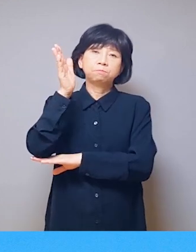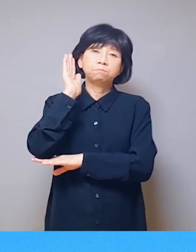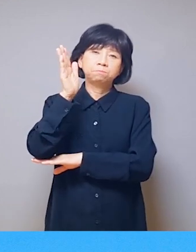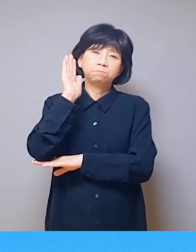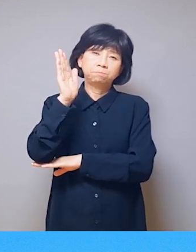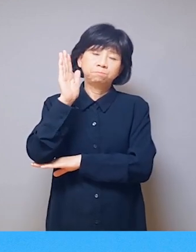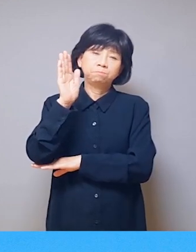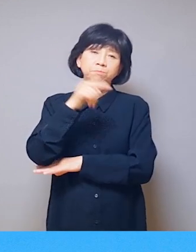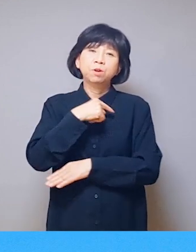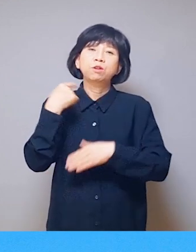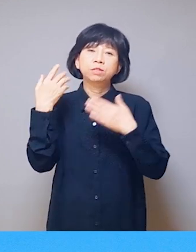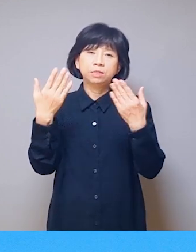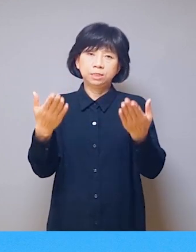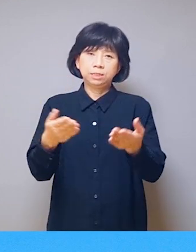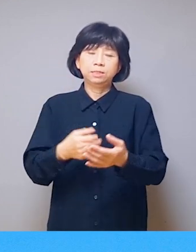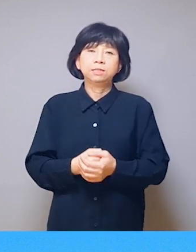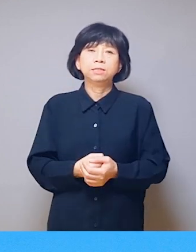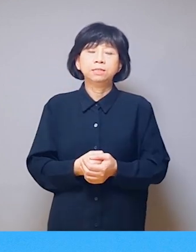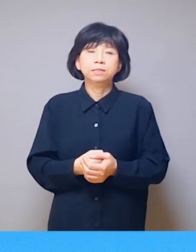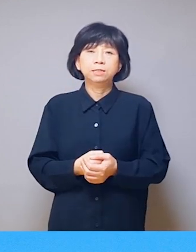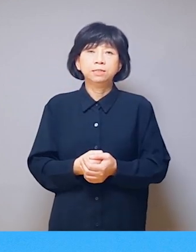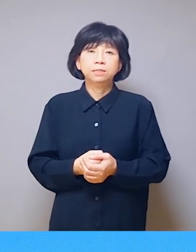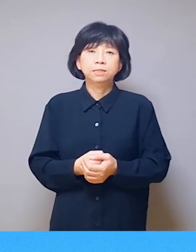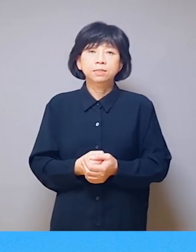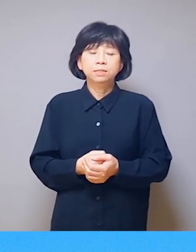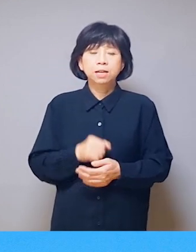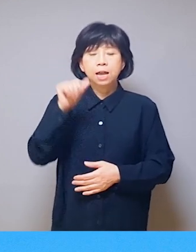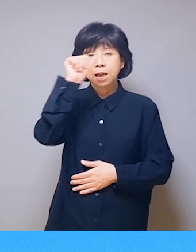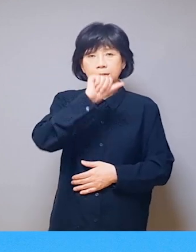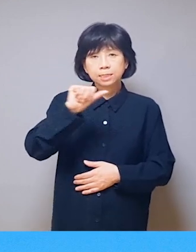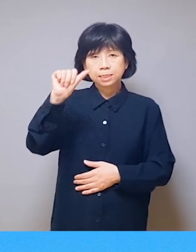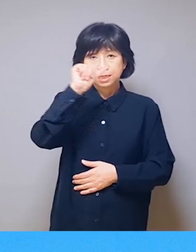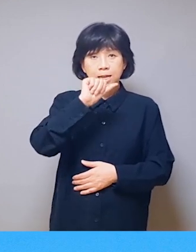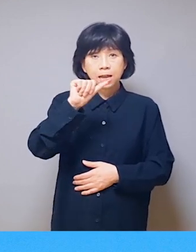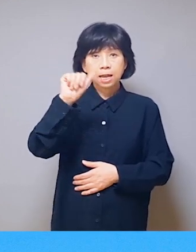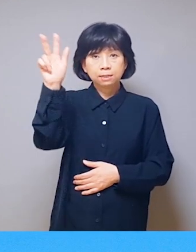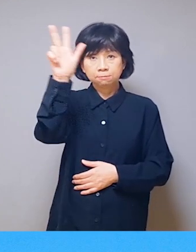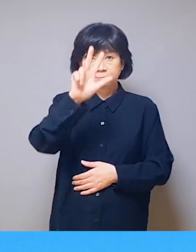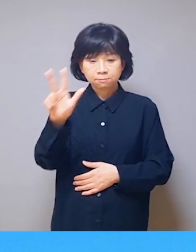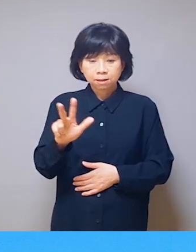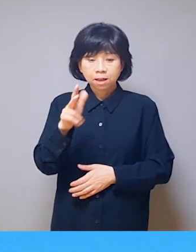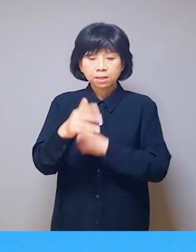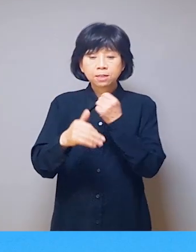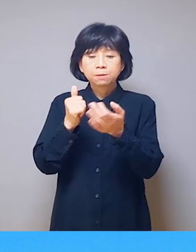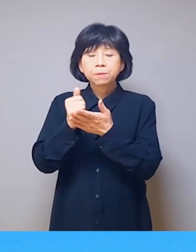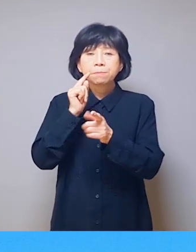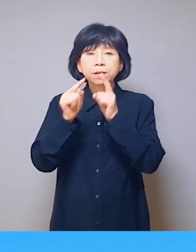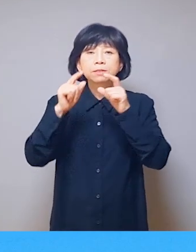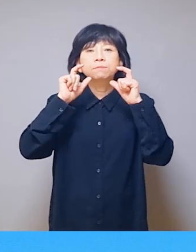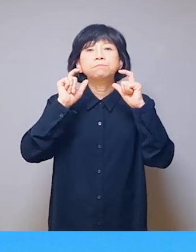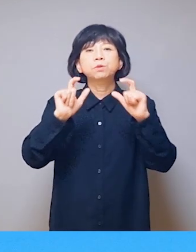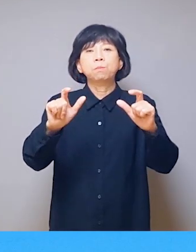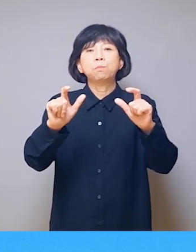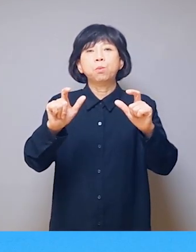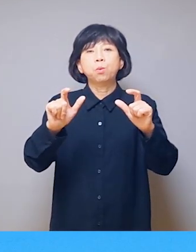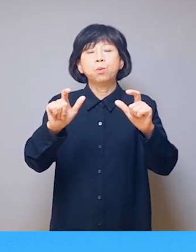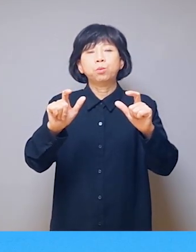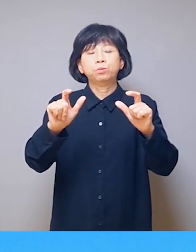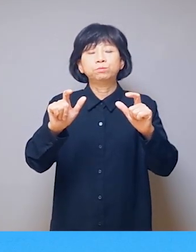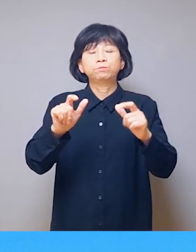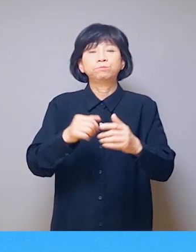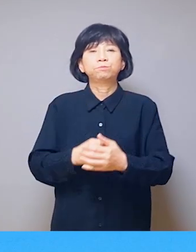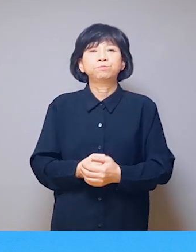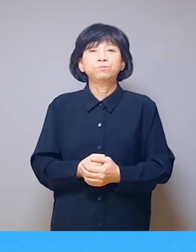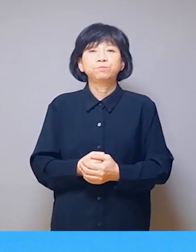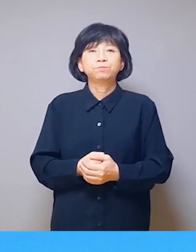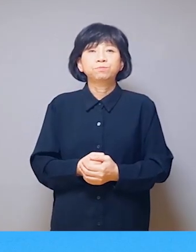내용이 등장합니다. 그 결과 어떻게 됐을까요? 아시아 전역에 하나님의 말씀이 선포되는 놀라운 일이 일어나는